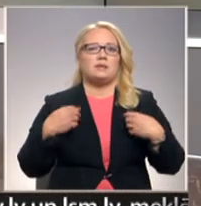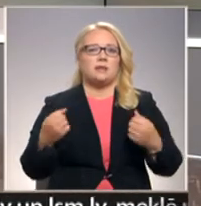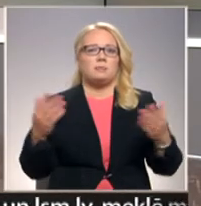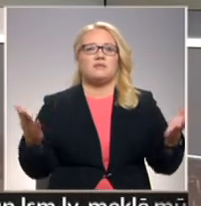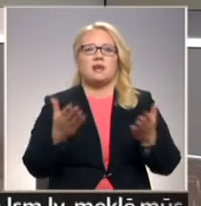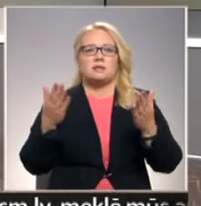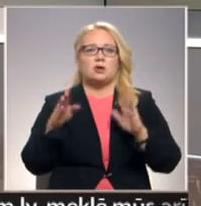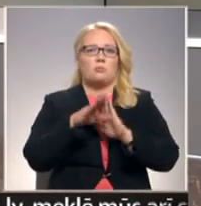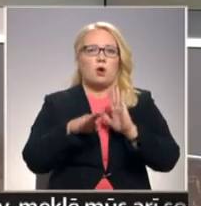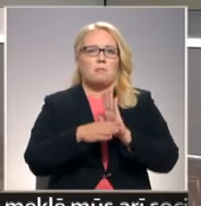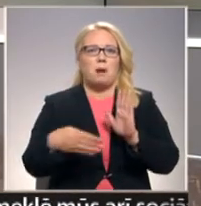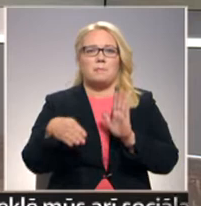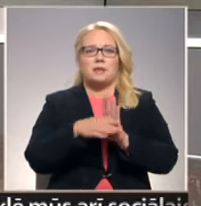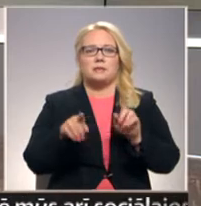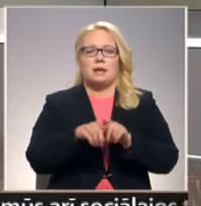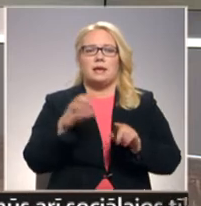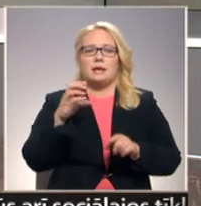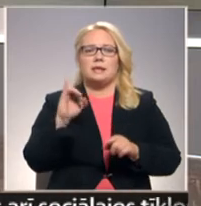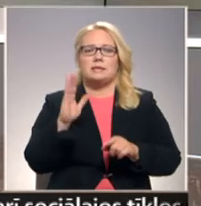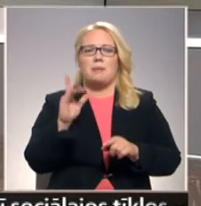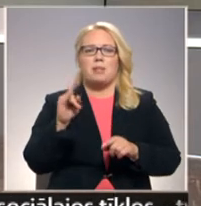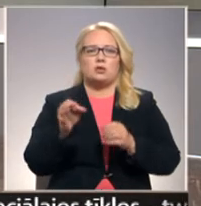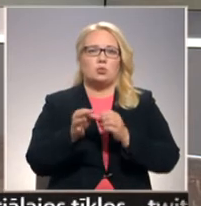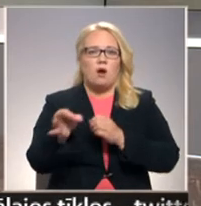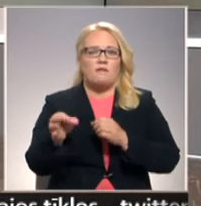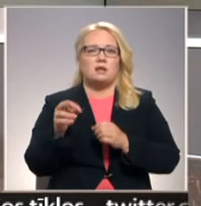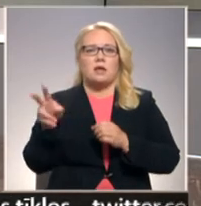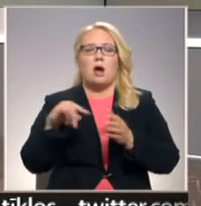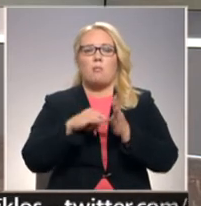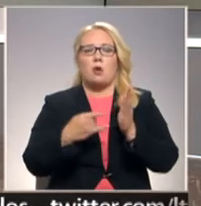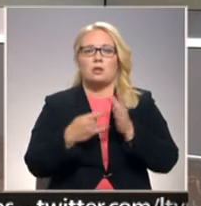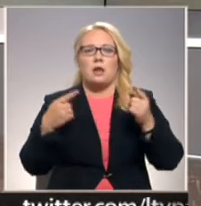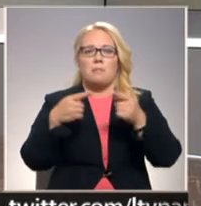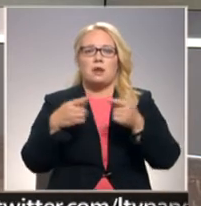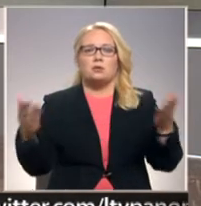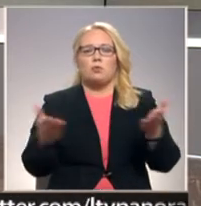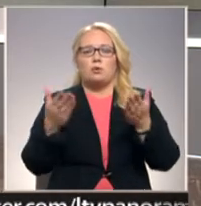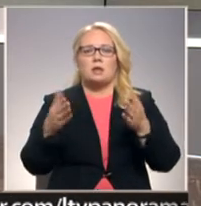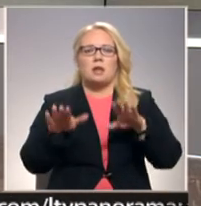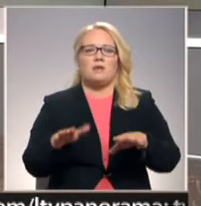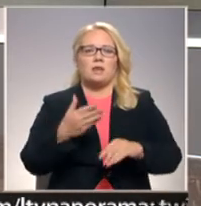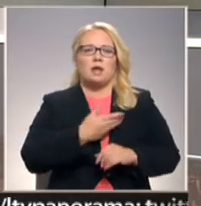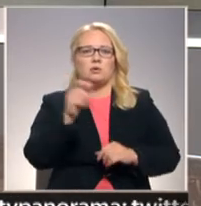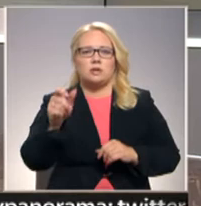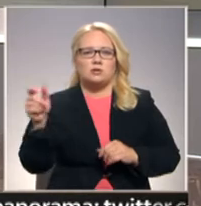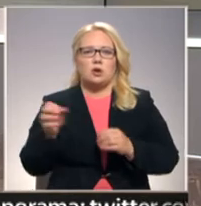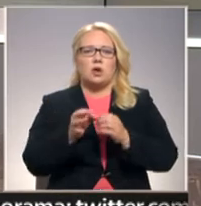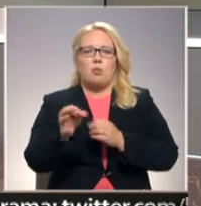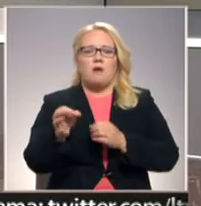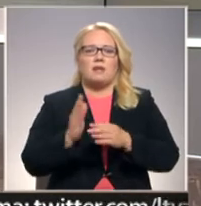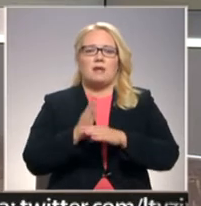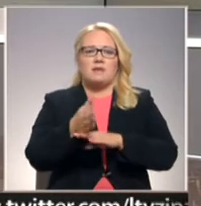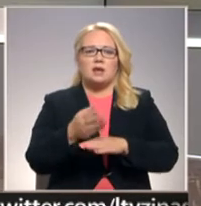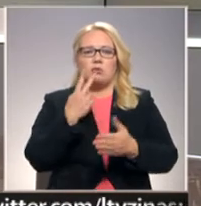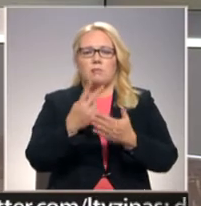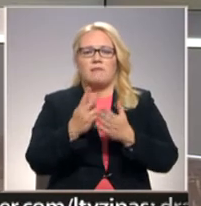Veselības veicināšanas programmā piedalīsies arī Cīblas novads. Tā projekta mērķis mudināt gan vietējos iedzīvotājus, gan novada viesus pievērst